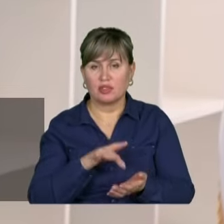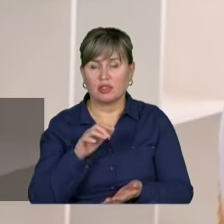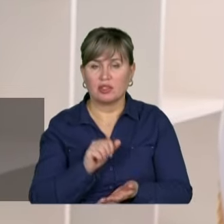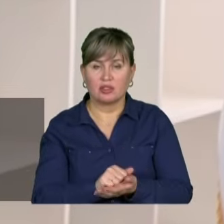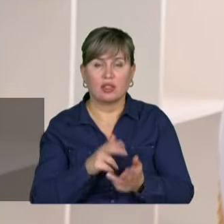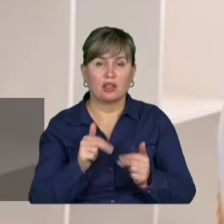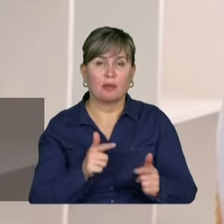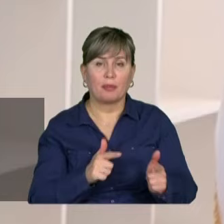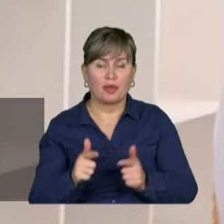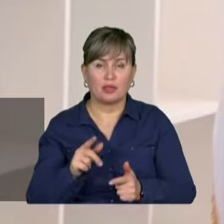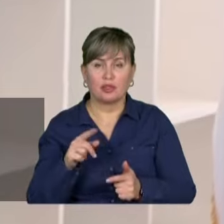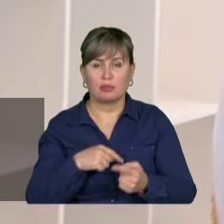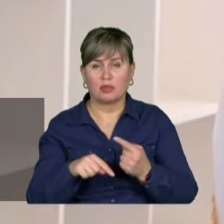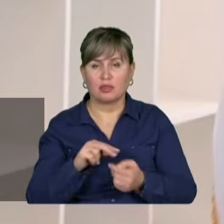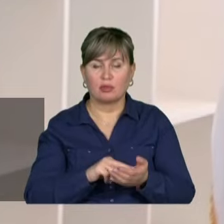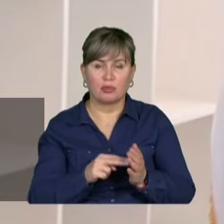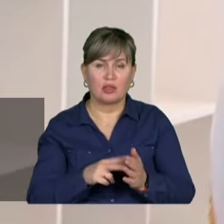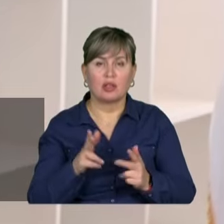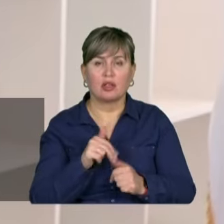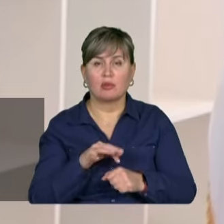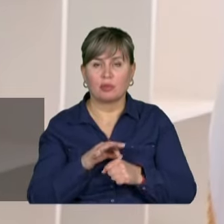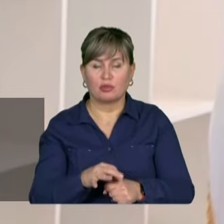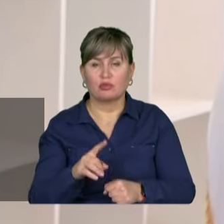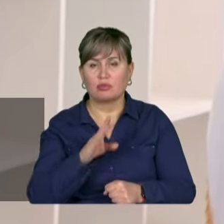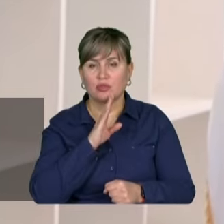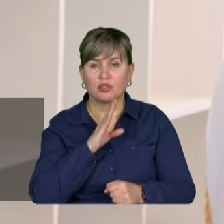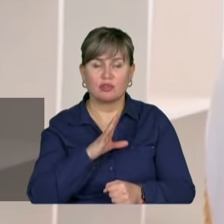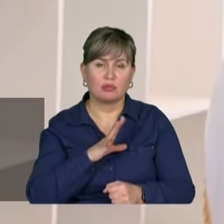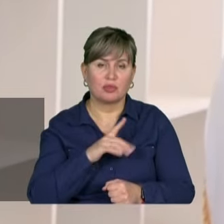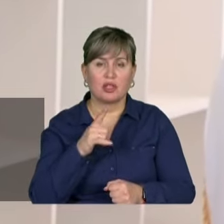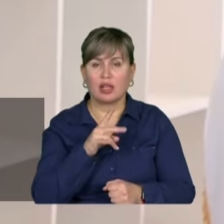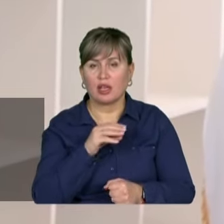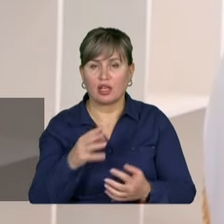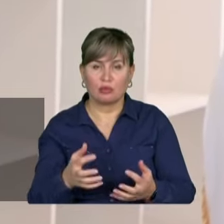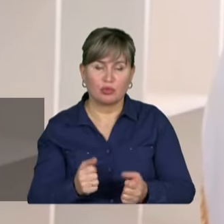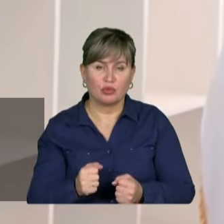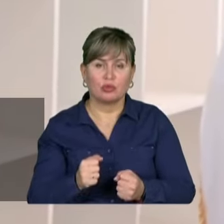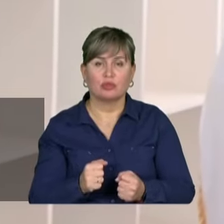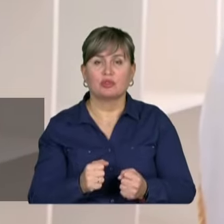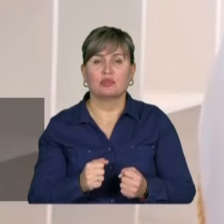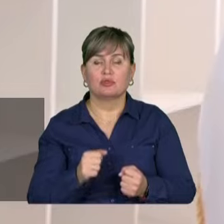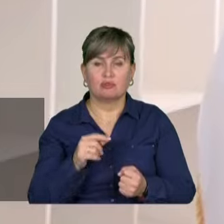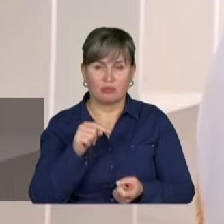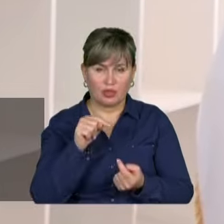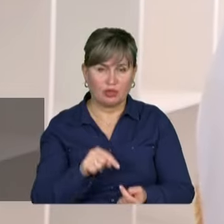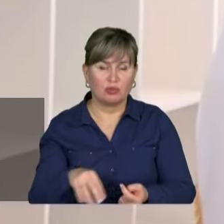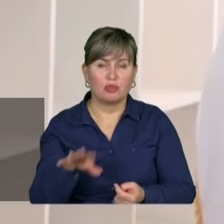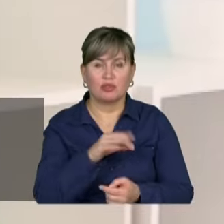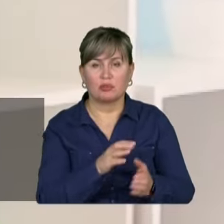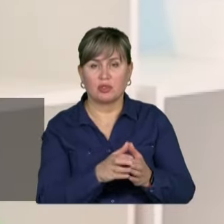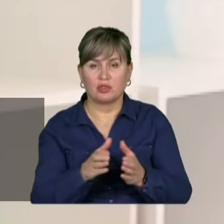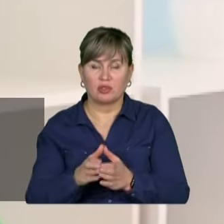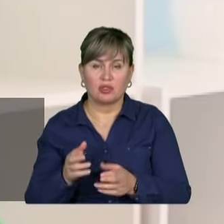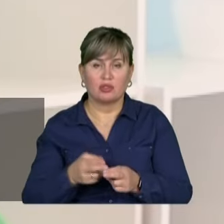как подготовить бизнес-план и как все провести, чтобы девушка вышла на грант и получила. Она подходит по всем категориям.